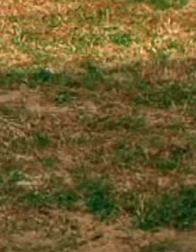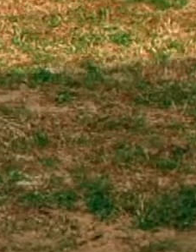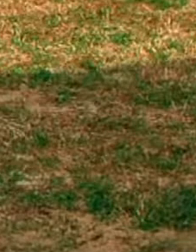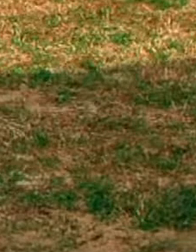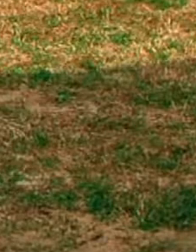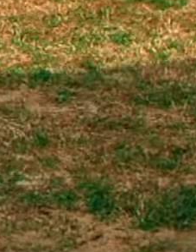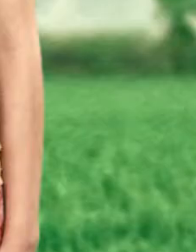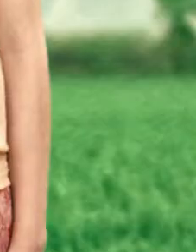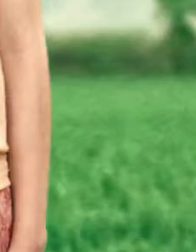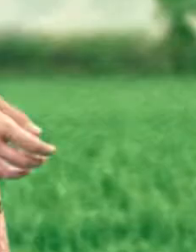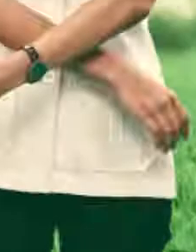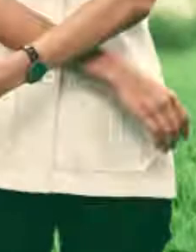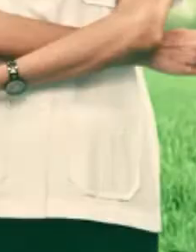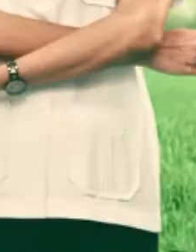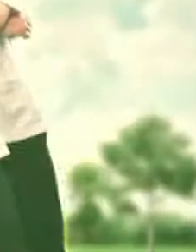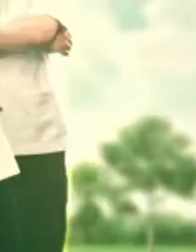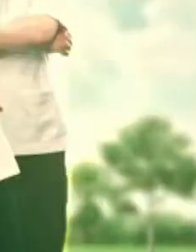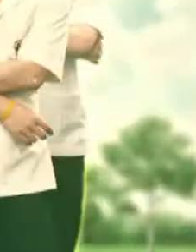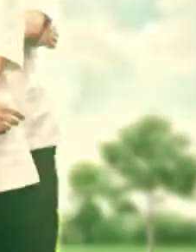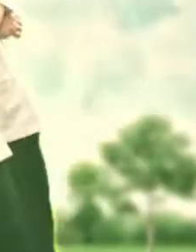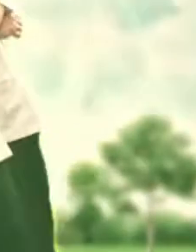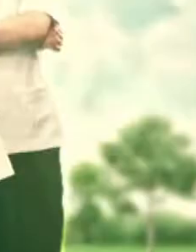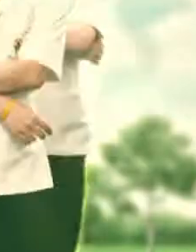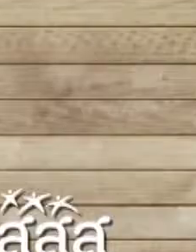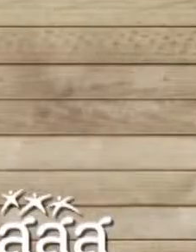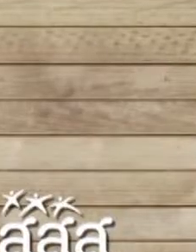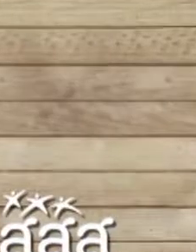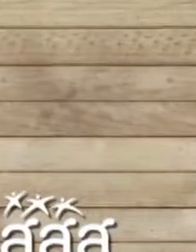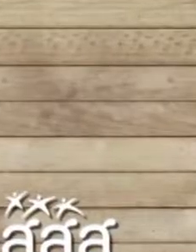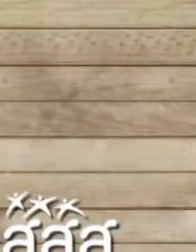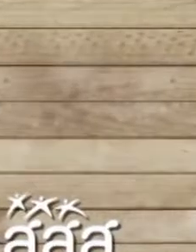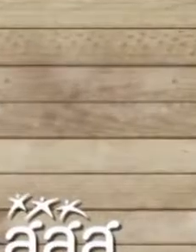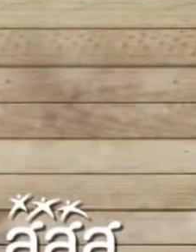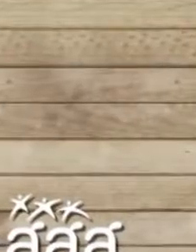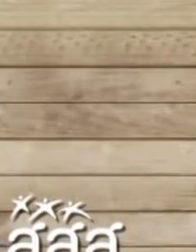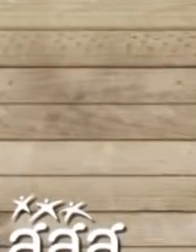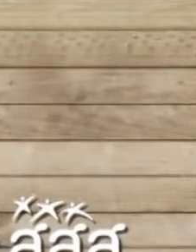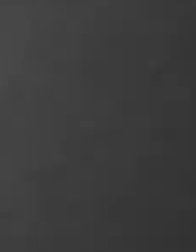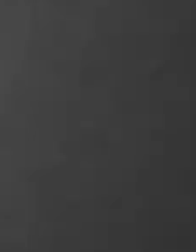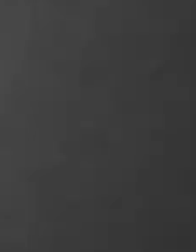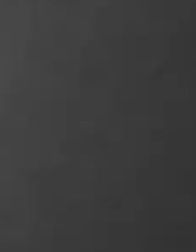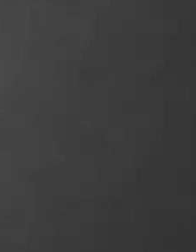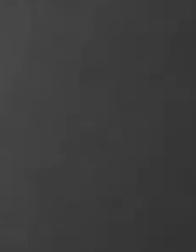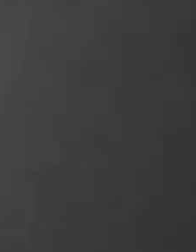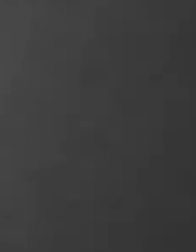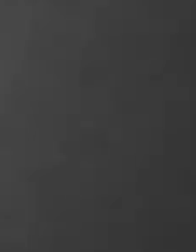สุขเหมือนลุงสุขเพราะทุกคนก็มีทีมหมอครอบครัวได้ติดต่อรพสตหรือโรงพยาบาลรัฐใกล้บ้าน